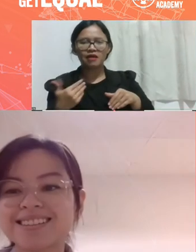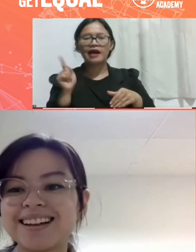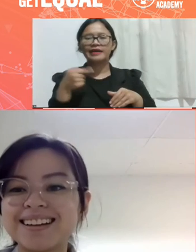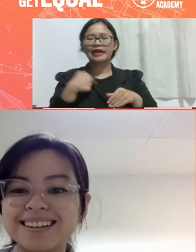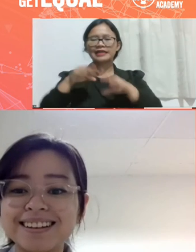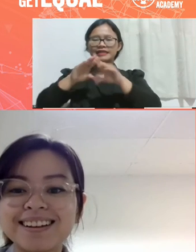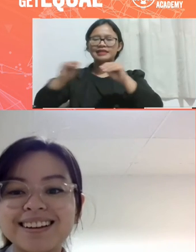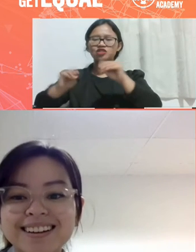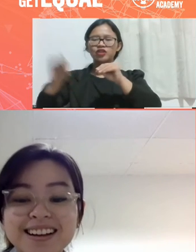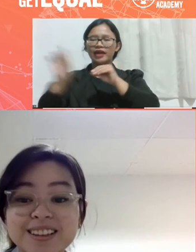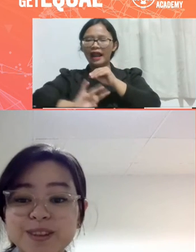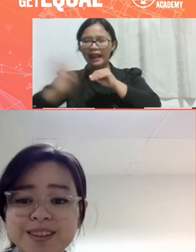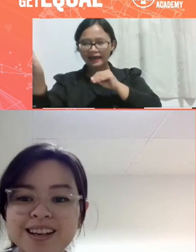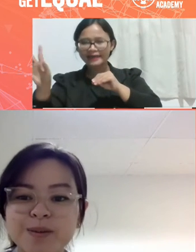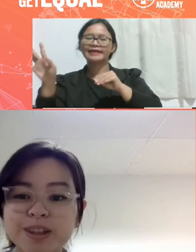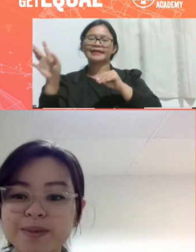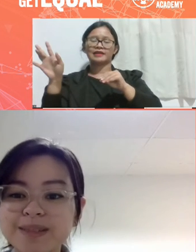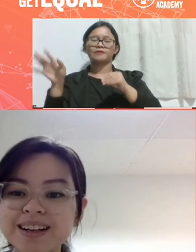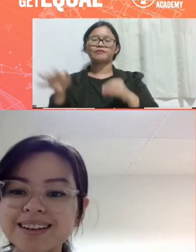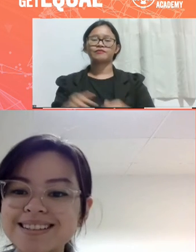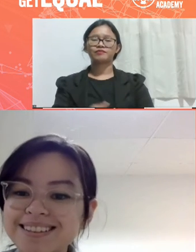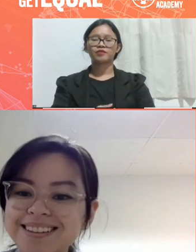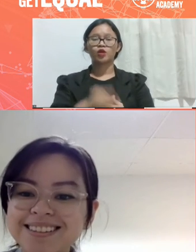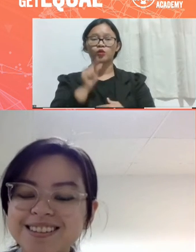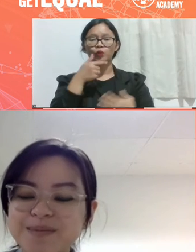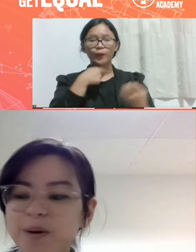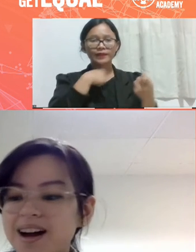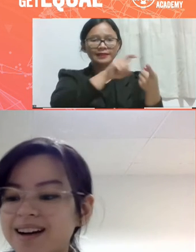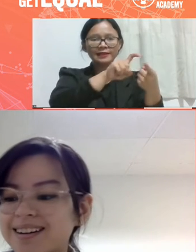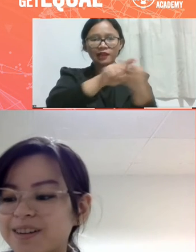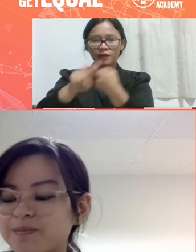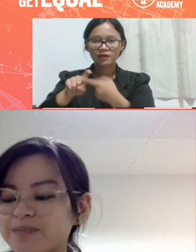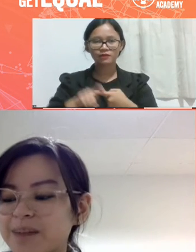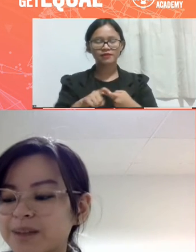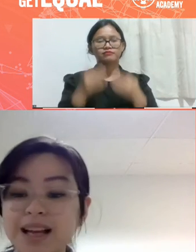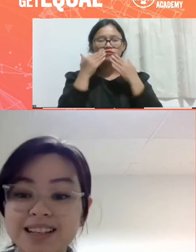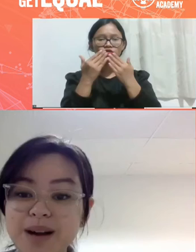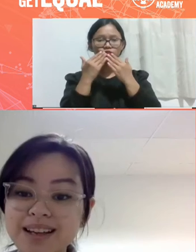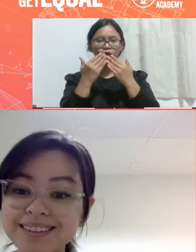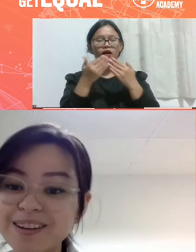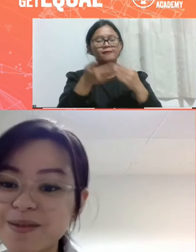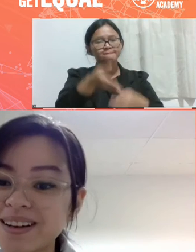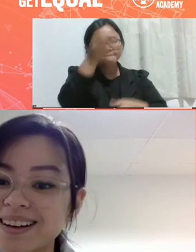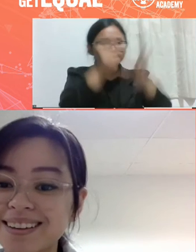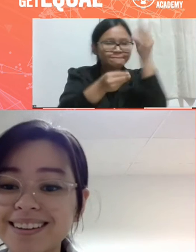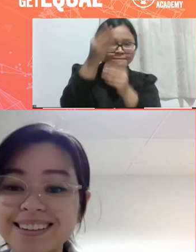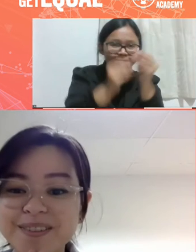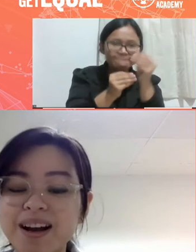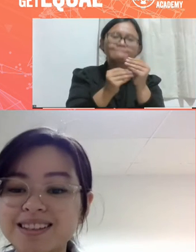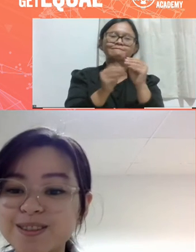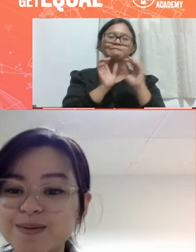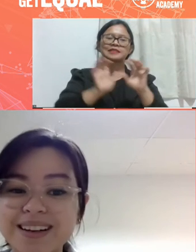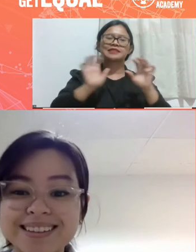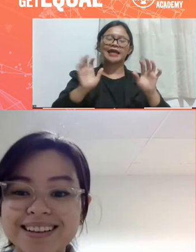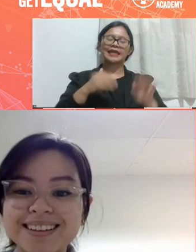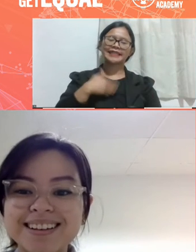kerja setelah ini. Buat teman-teman yang di sini semoga dapat belajar banyak dari webinar ini, dan terima